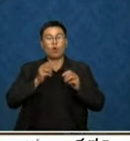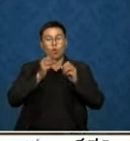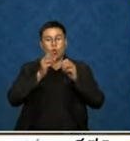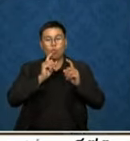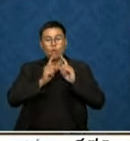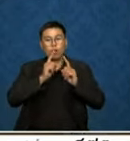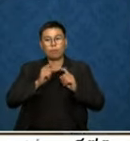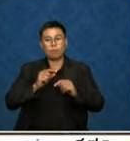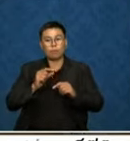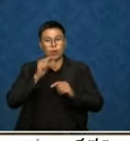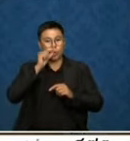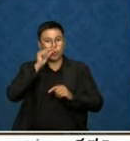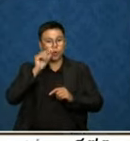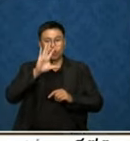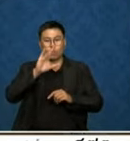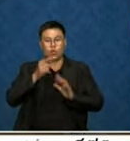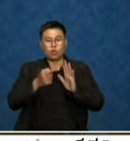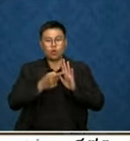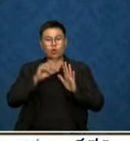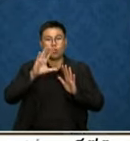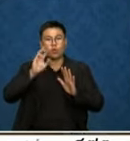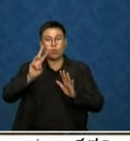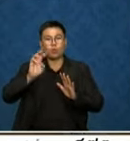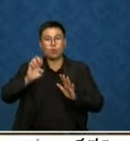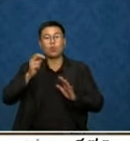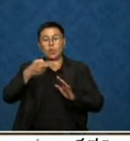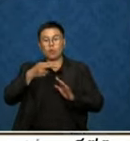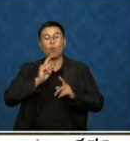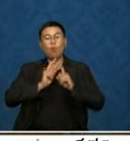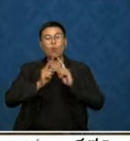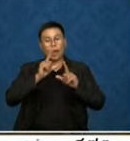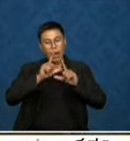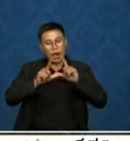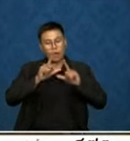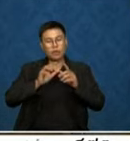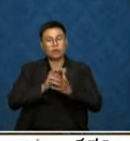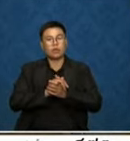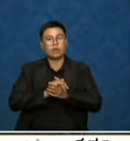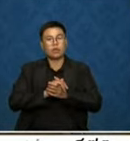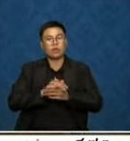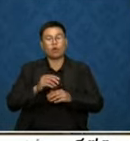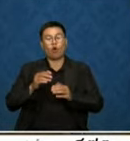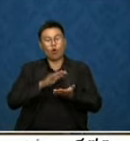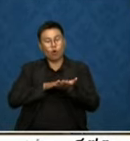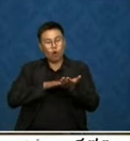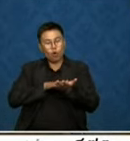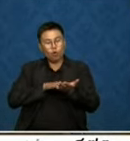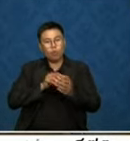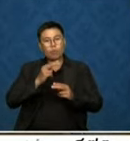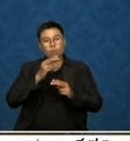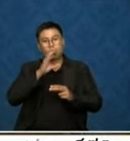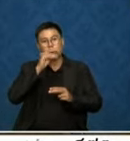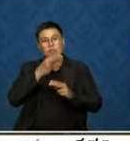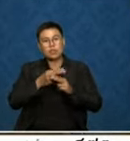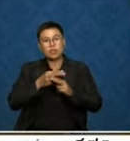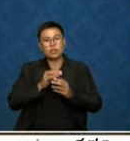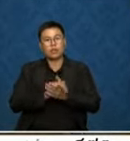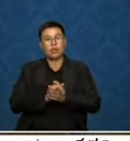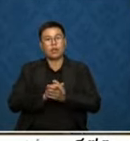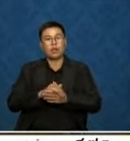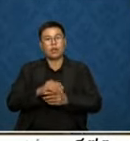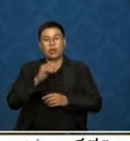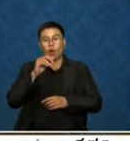ลวิสิทธิ์เนี่ยขออนุญาตที่เอ่ยนามท่านรักษาตัวอยู่ต่างประเทศพี่ชูวิทย์บอกว่าวันนี้นักร้องกับโจร